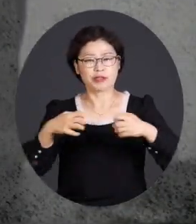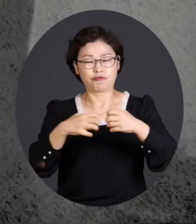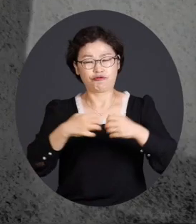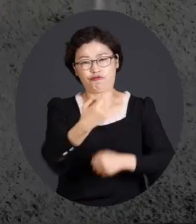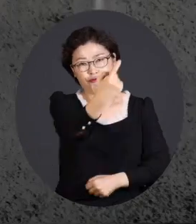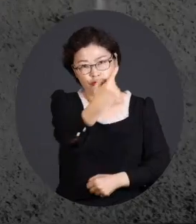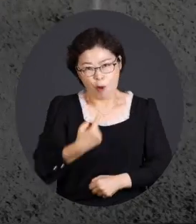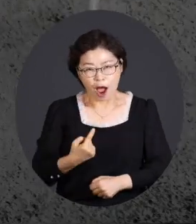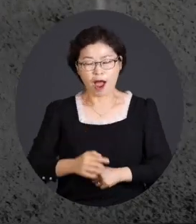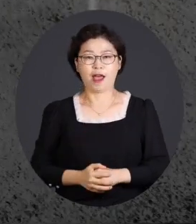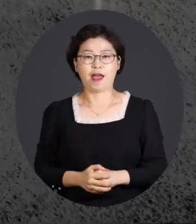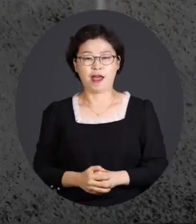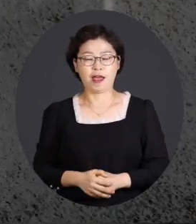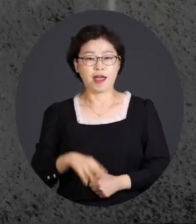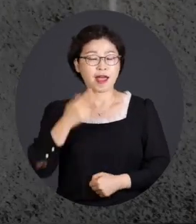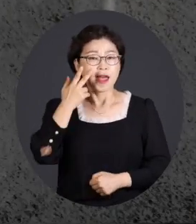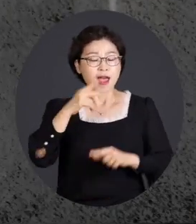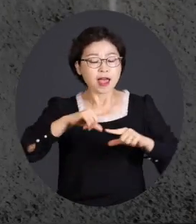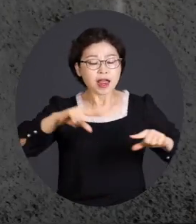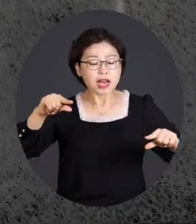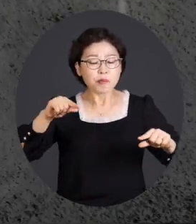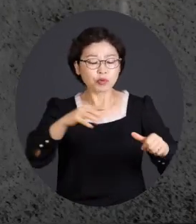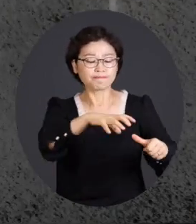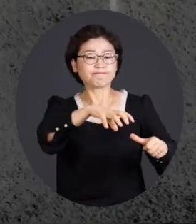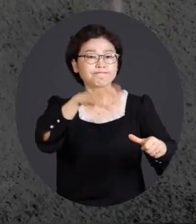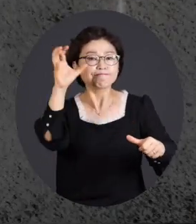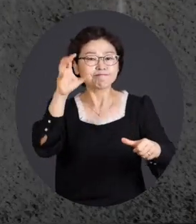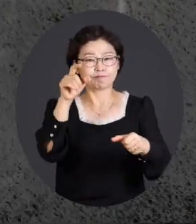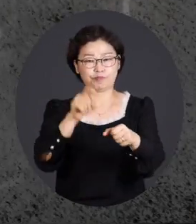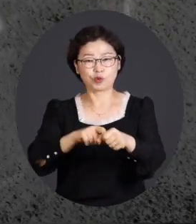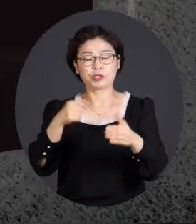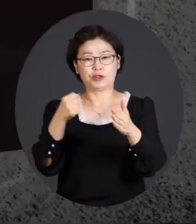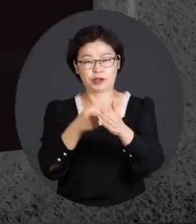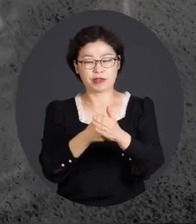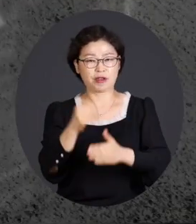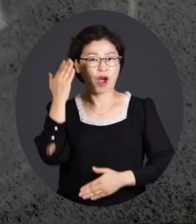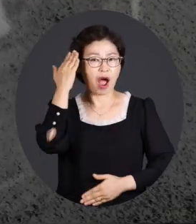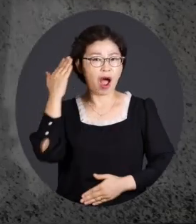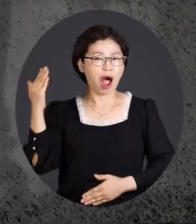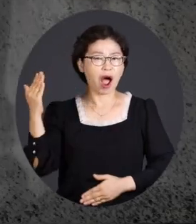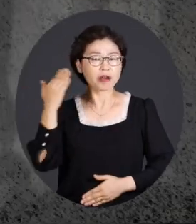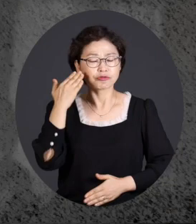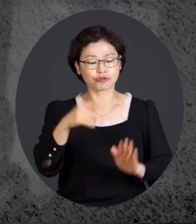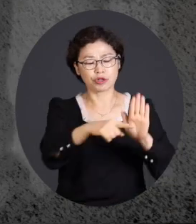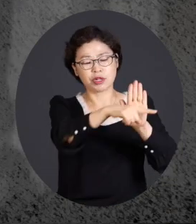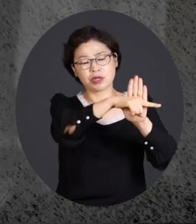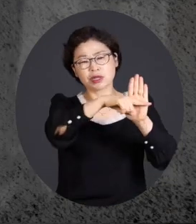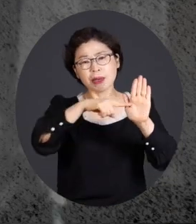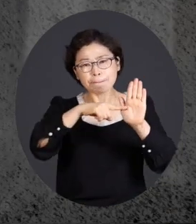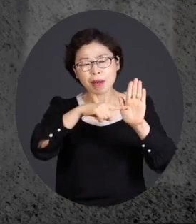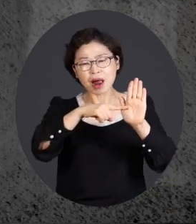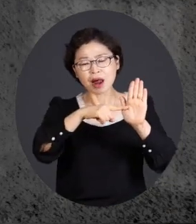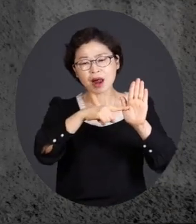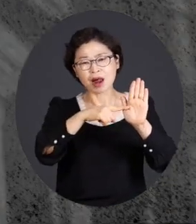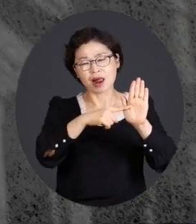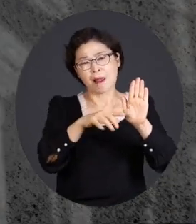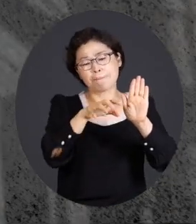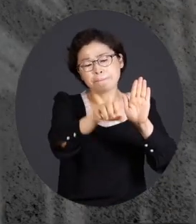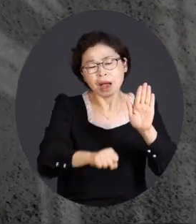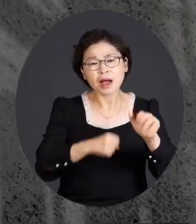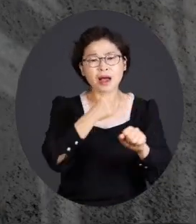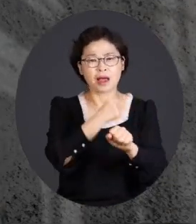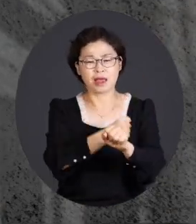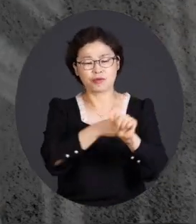들어옵니다. 일본군을 이 무장해제시킨다는 명목으로 한반도를 38도선으로 나누어 점령했고,